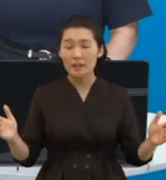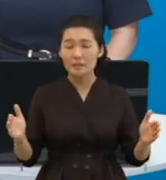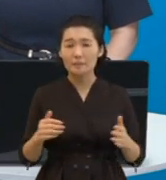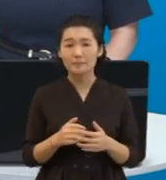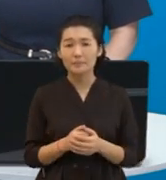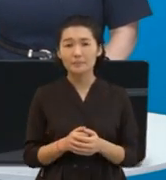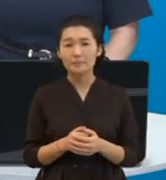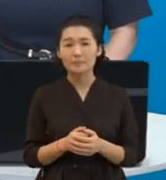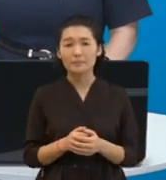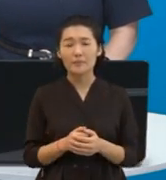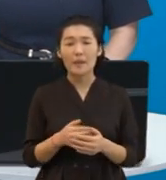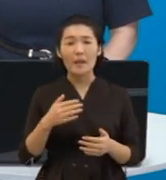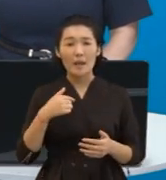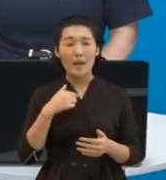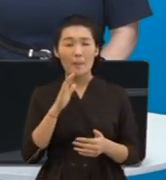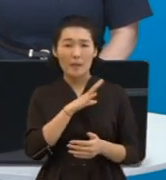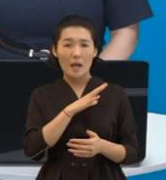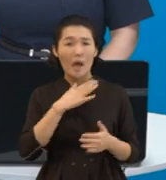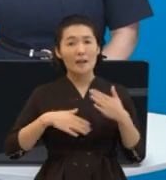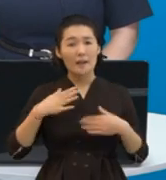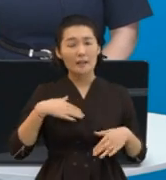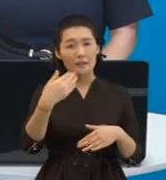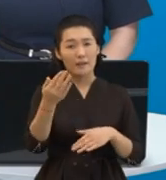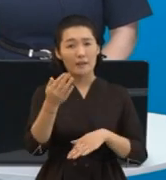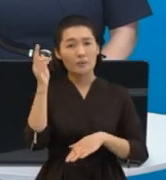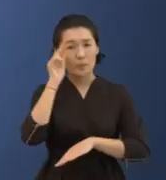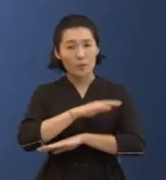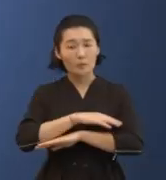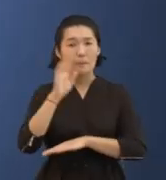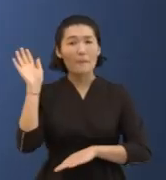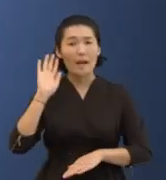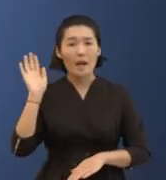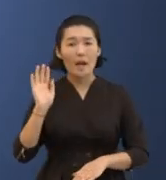рада была для вас провести урок всего доброго